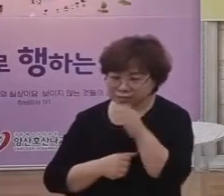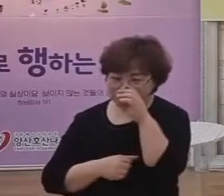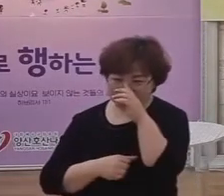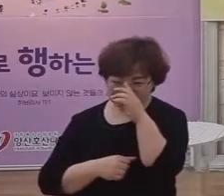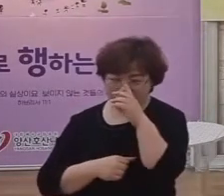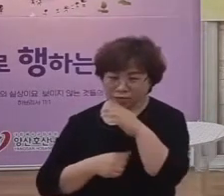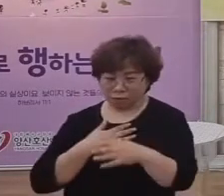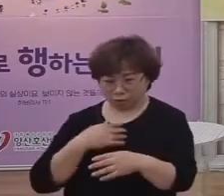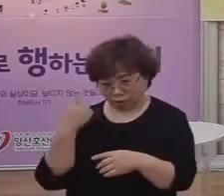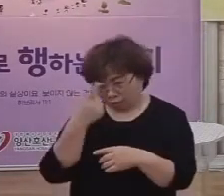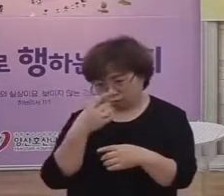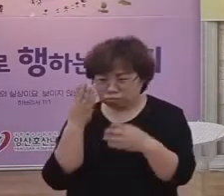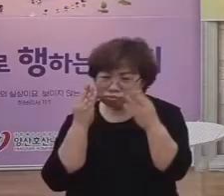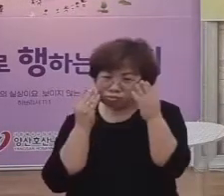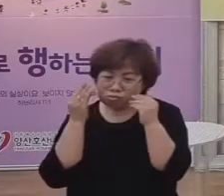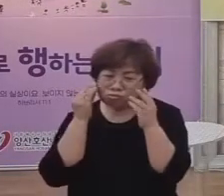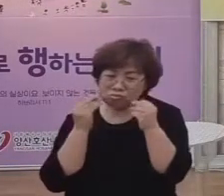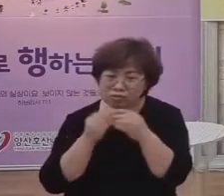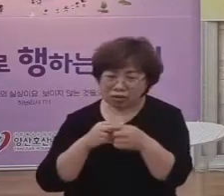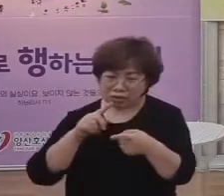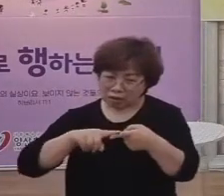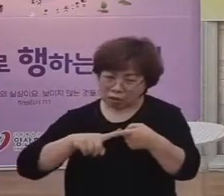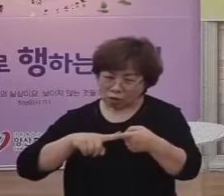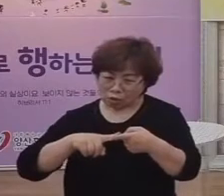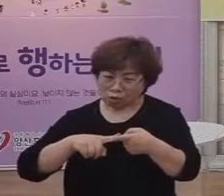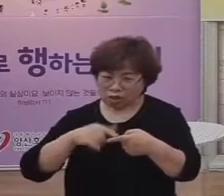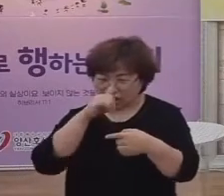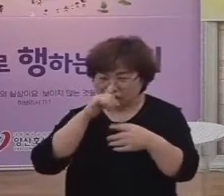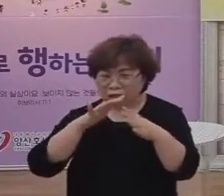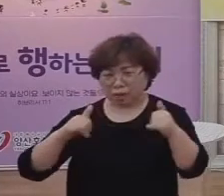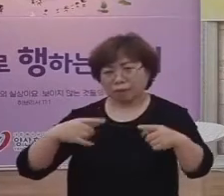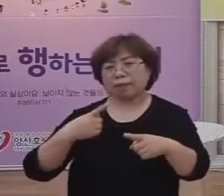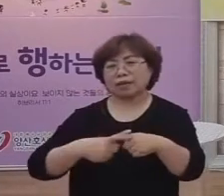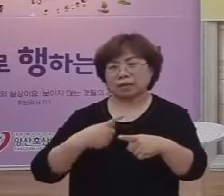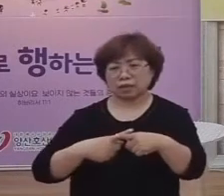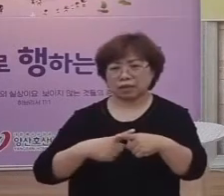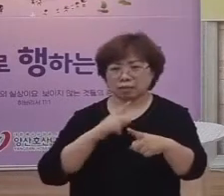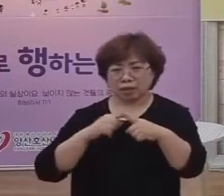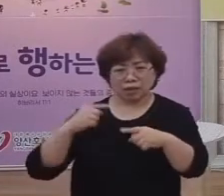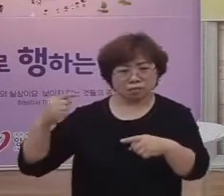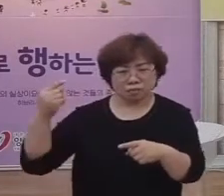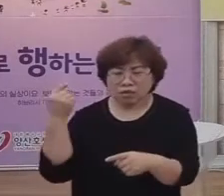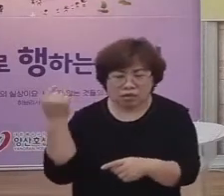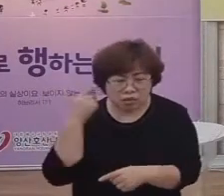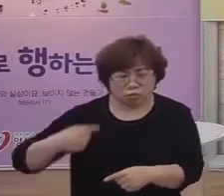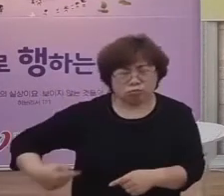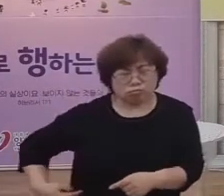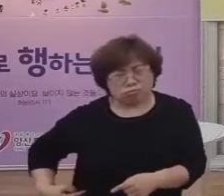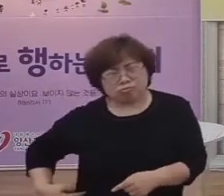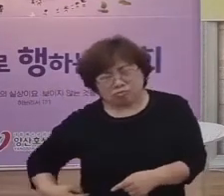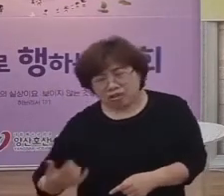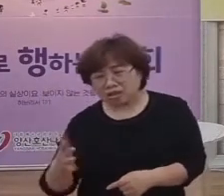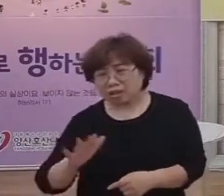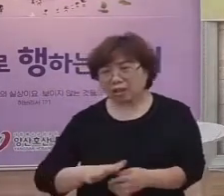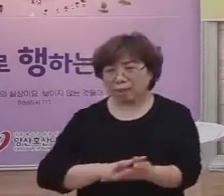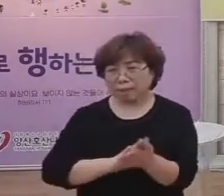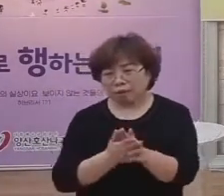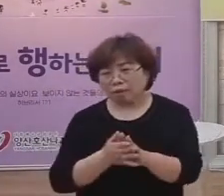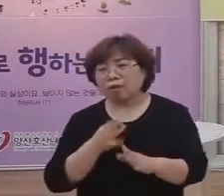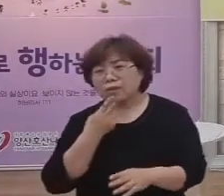안 되는 사람과 같다. 이 얘기예요. 아니 그걸 보고 안 고치는 사람이